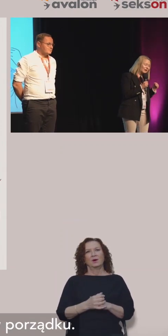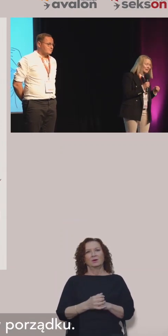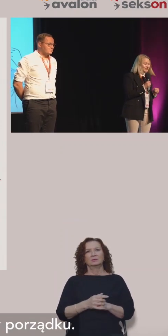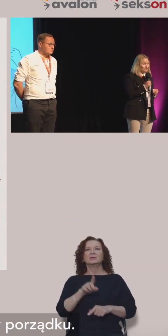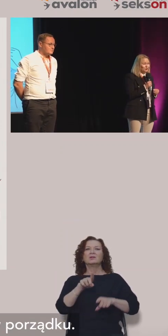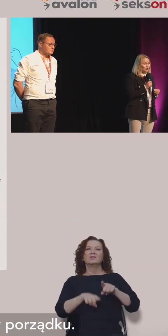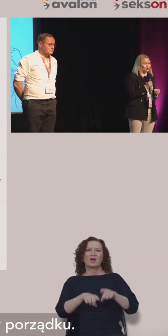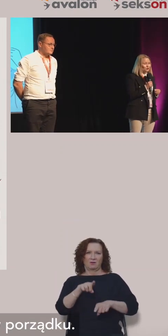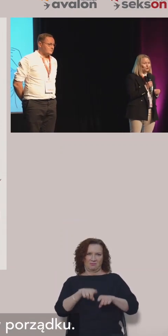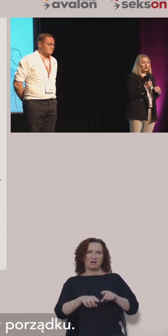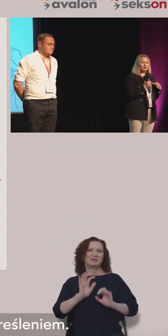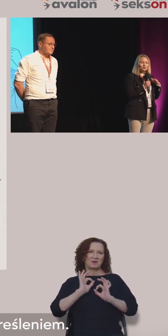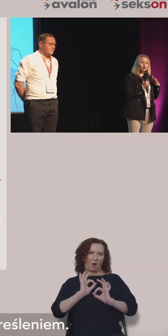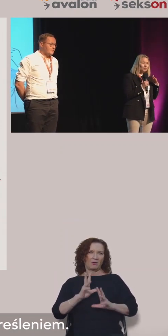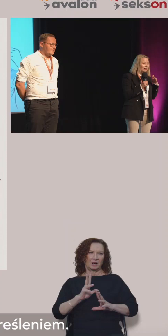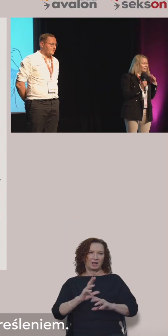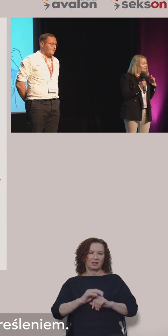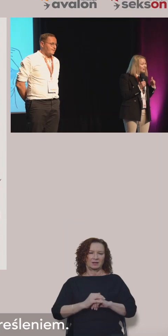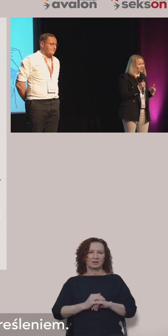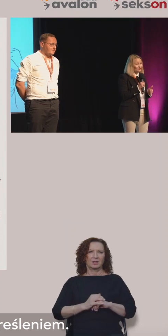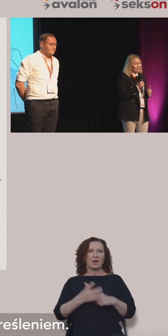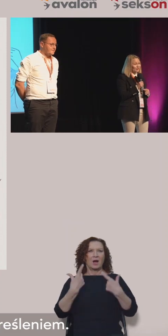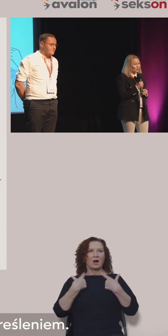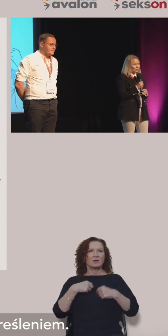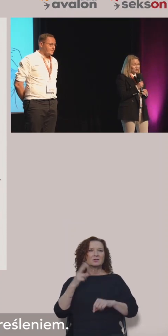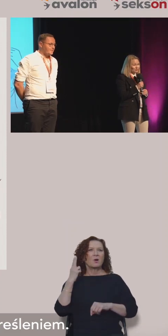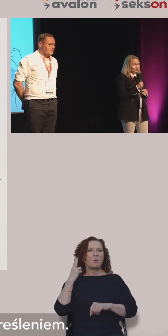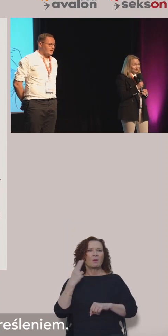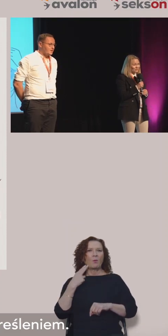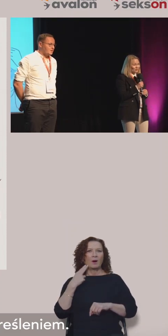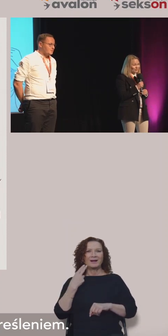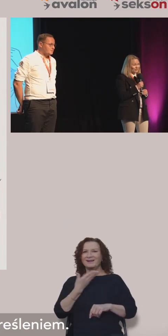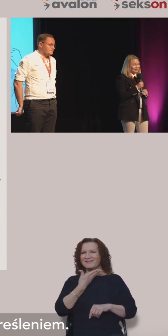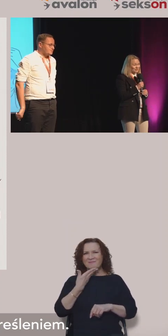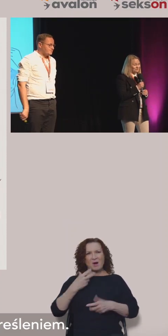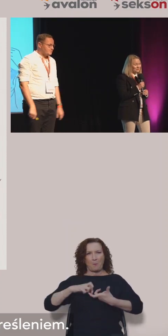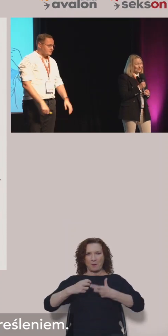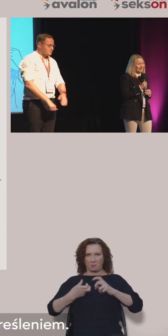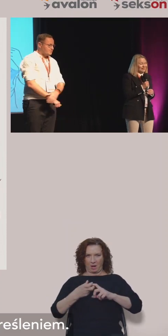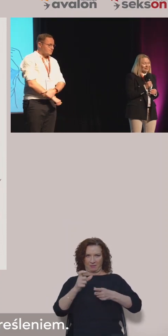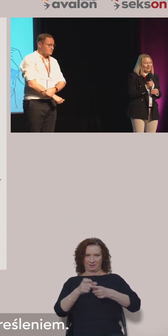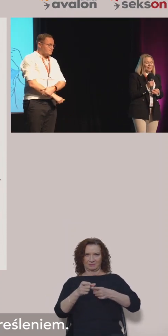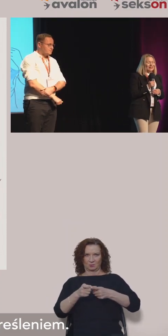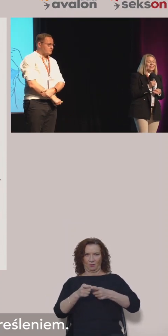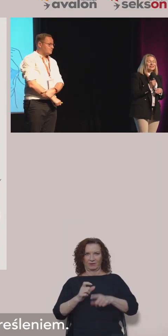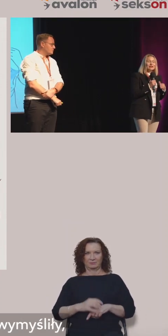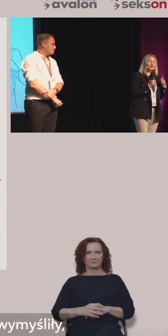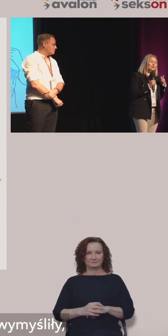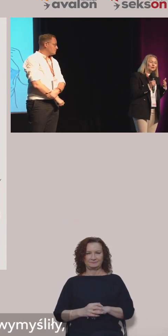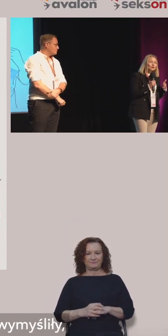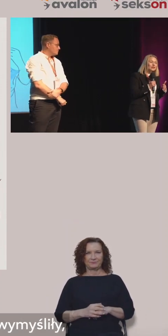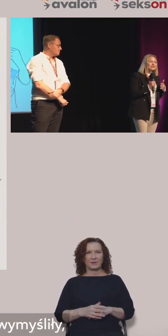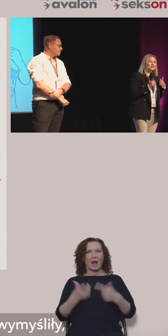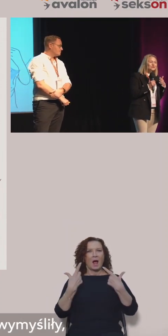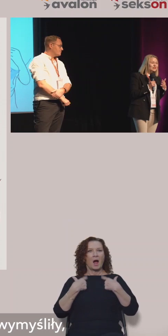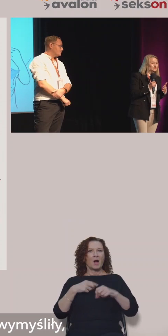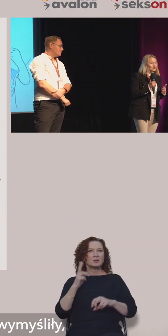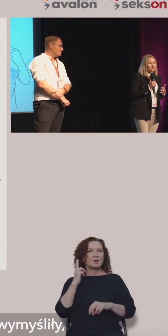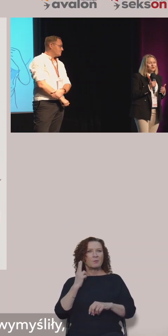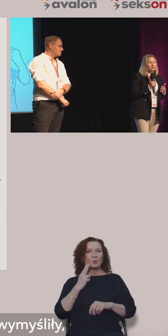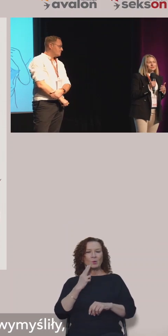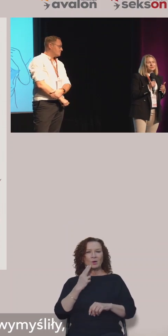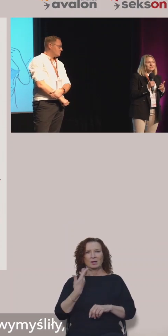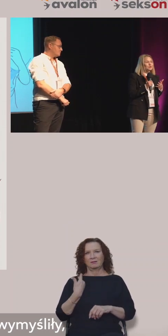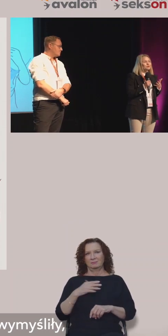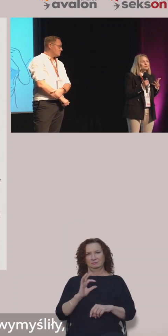jak najbardziej w porządku. Osoby głuche nie mają żadnego problemu z takim określeniem. I osoby głuche świetnie